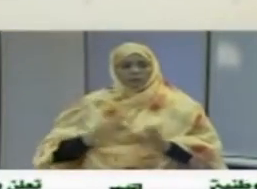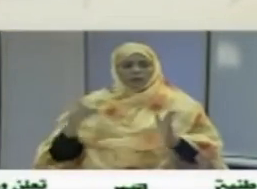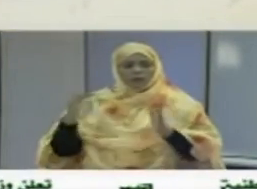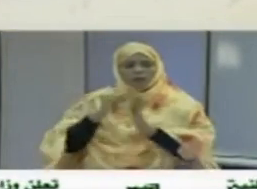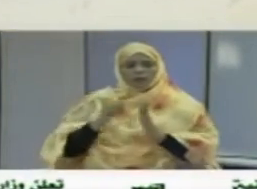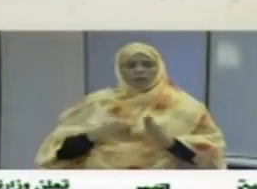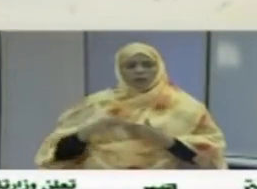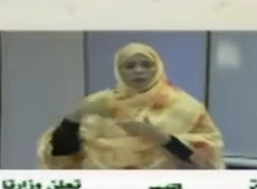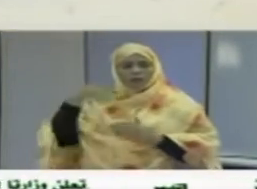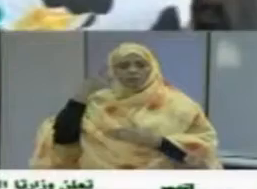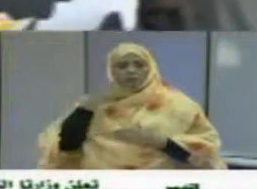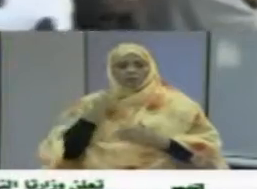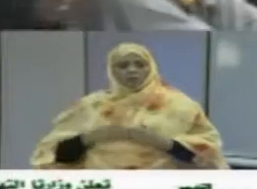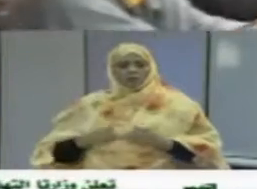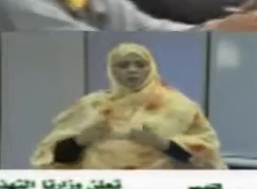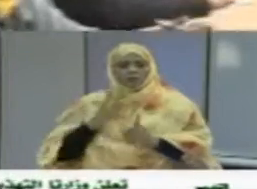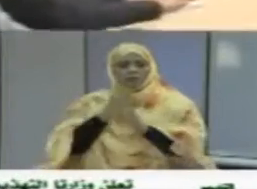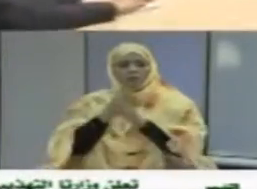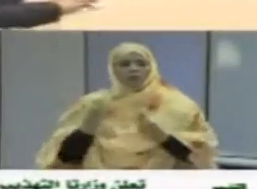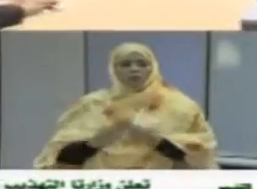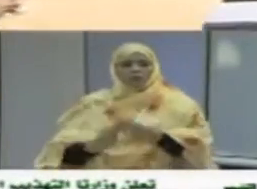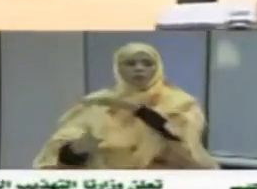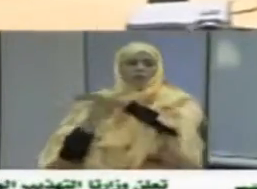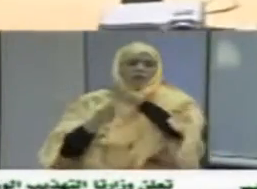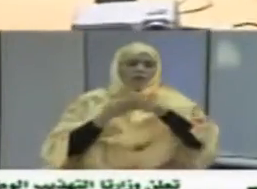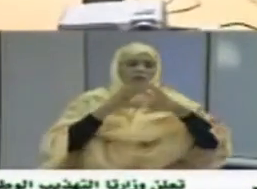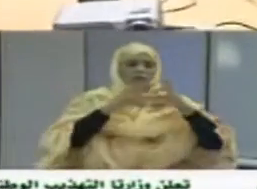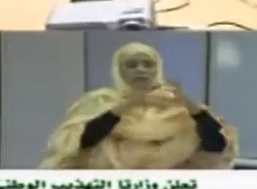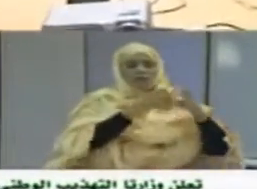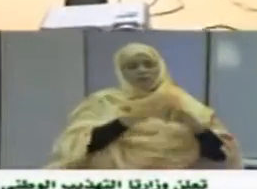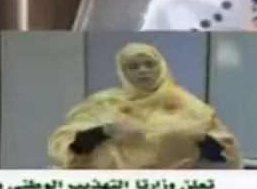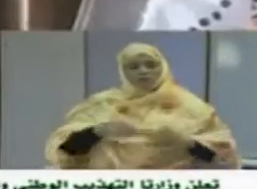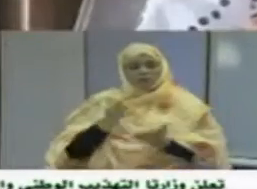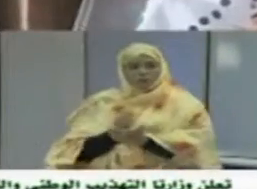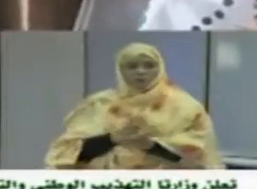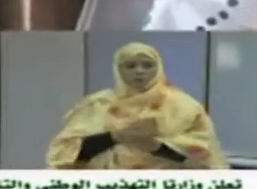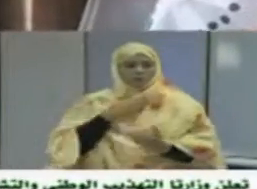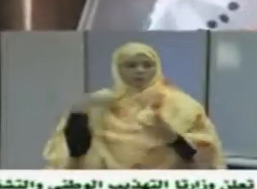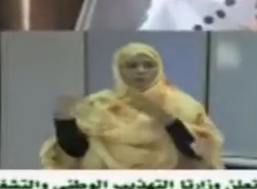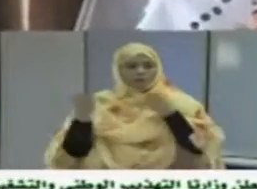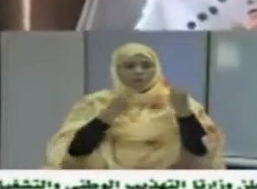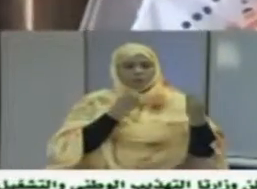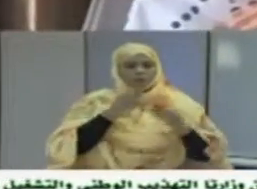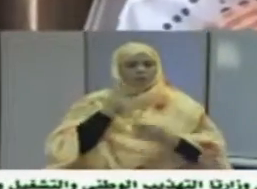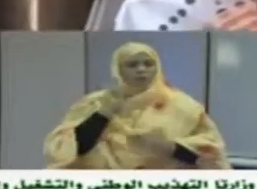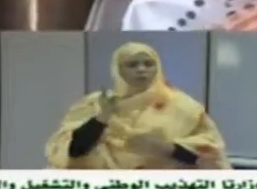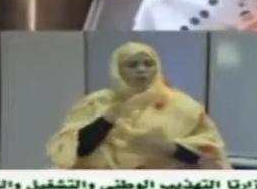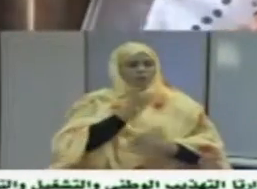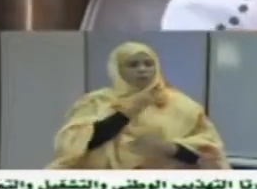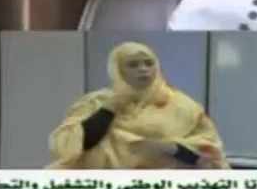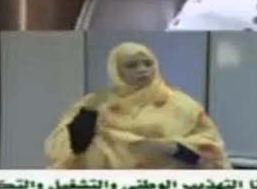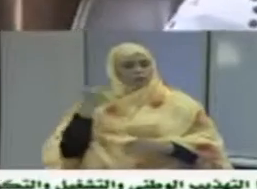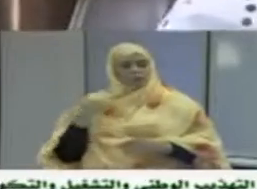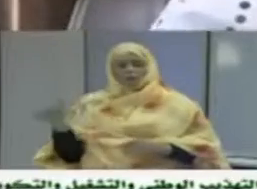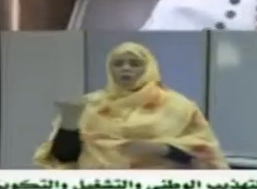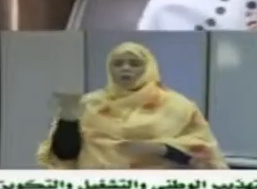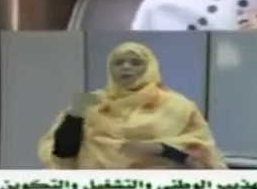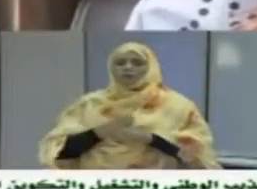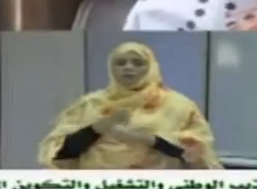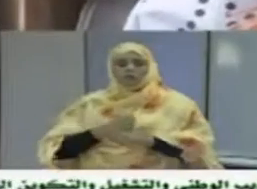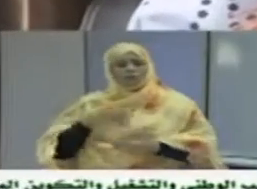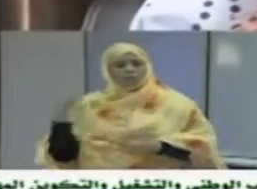زيارتها للمديرية التقت برؤساء الأقسام والمصالح وأعطت للجميع توجيهات بضرورة العمل على إنهاء